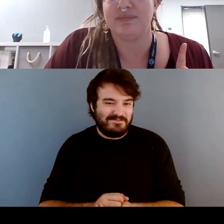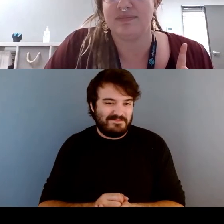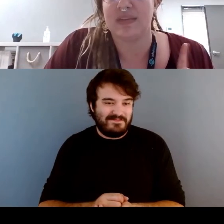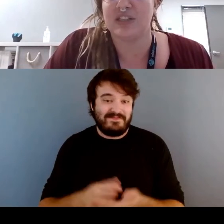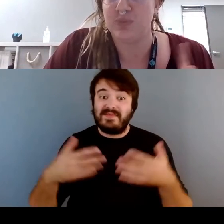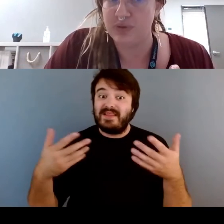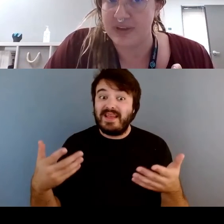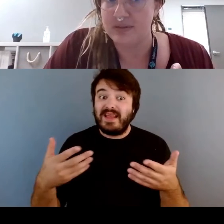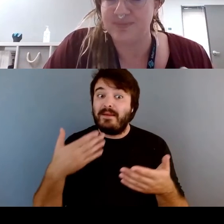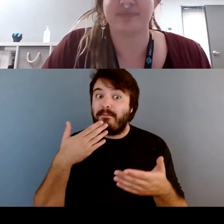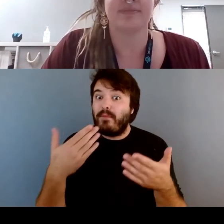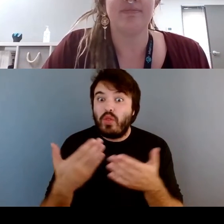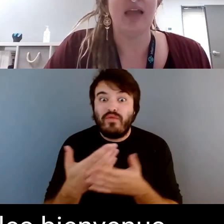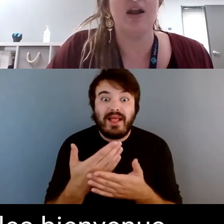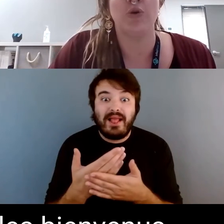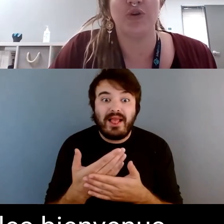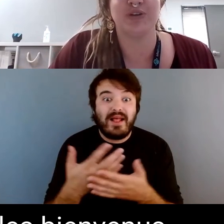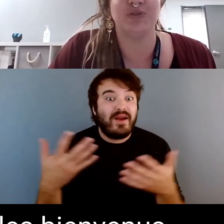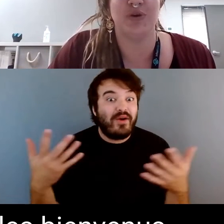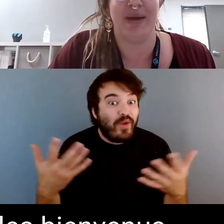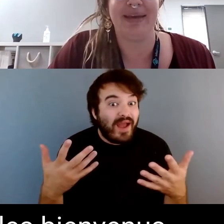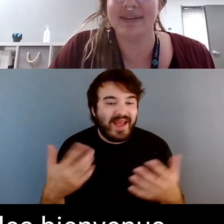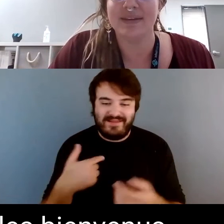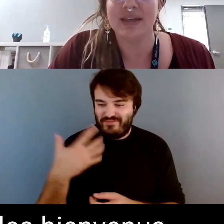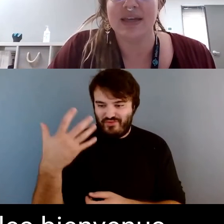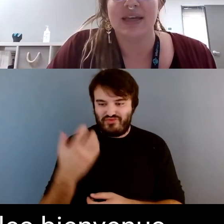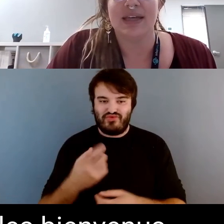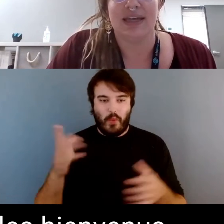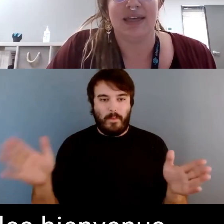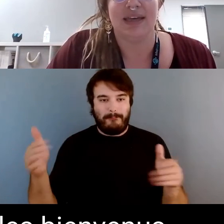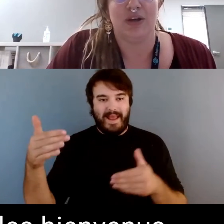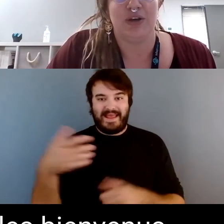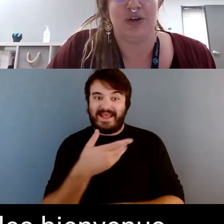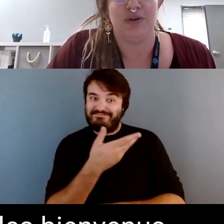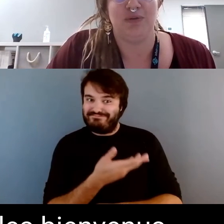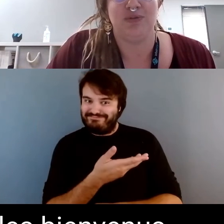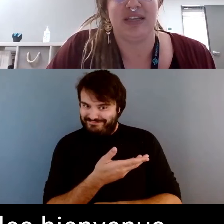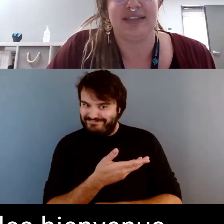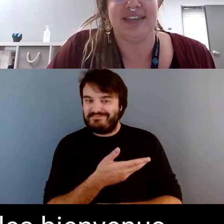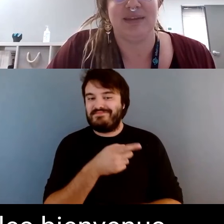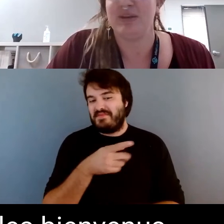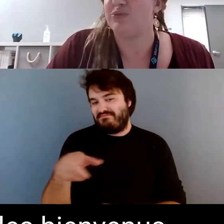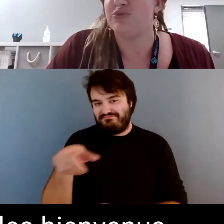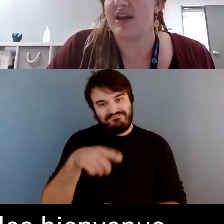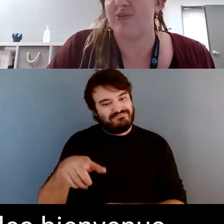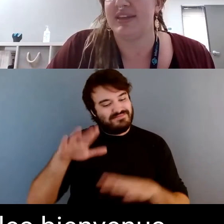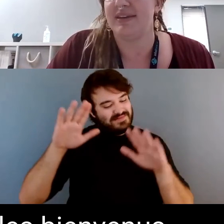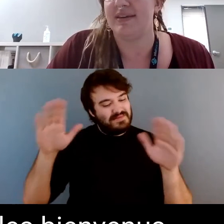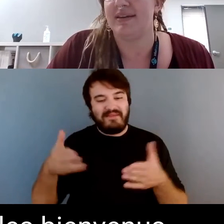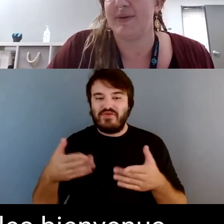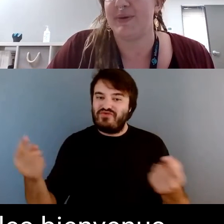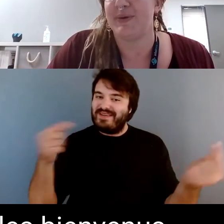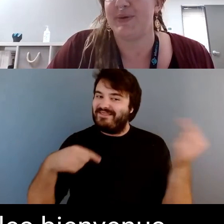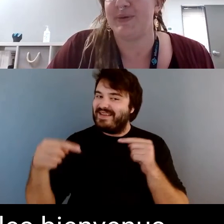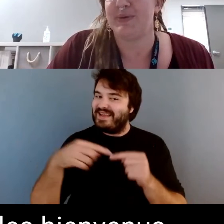Et j'ai une bonne nouvelle. Alors, on a reçu un bac et vous êtes les bienvenus à